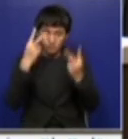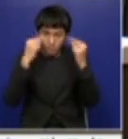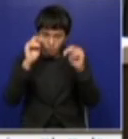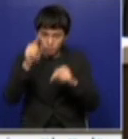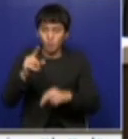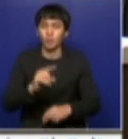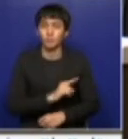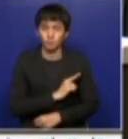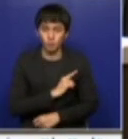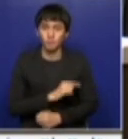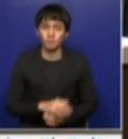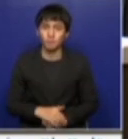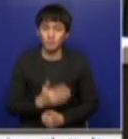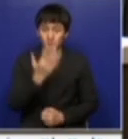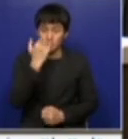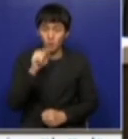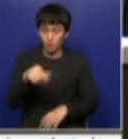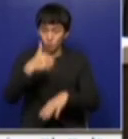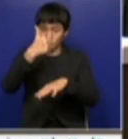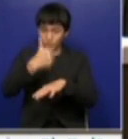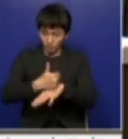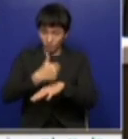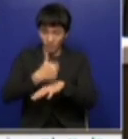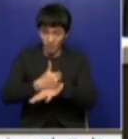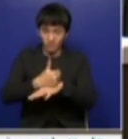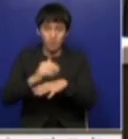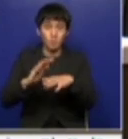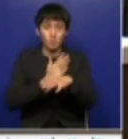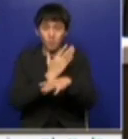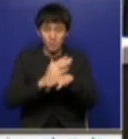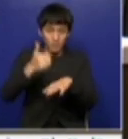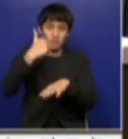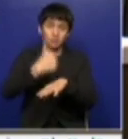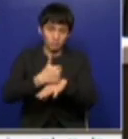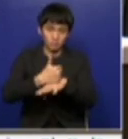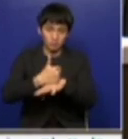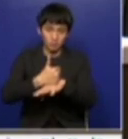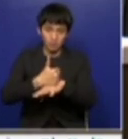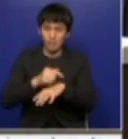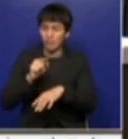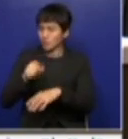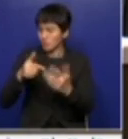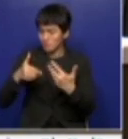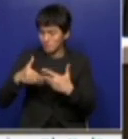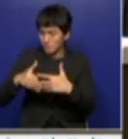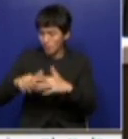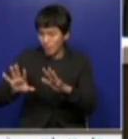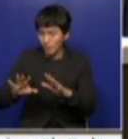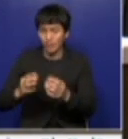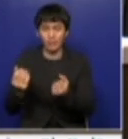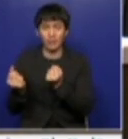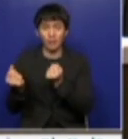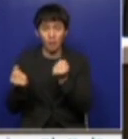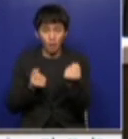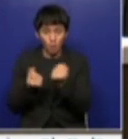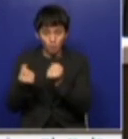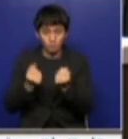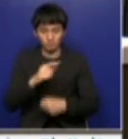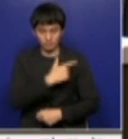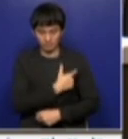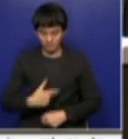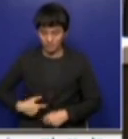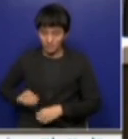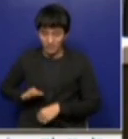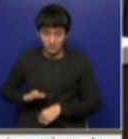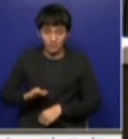เพราะท่านเป็นผู้ไปหาสูงสุดของฝ่ายบริหารขั้นปล่อยให้ขบวนเสด็จผ่าน